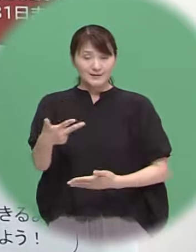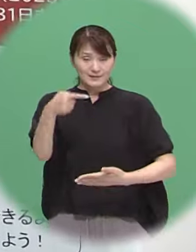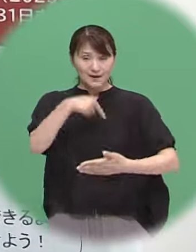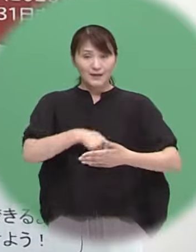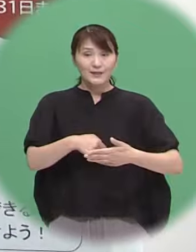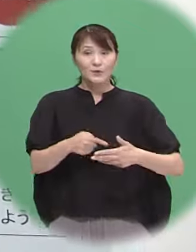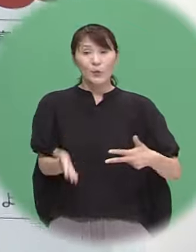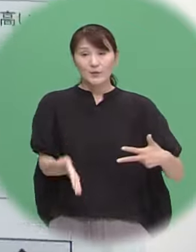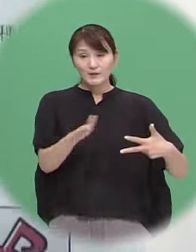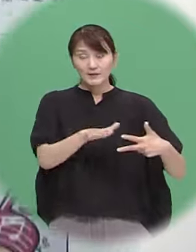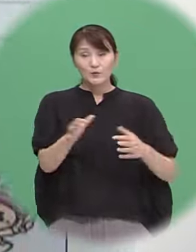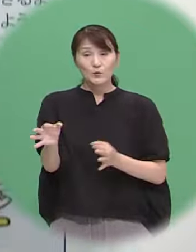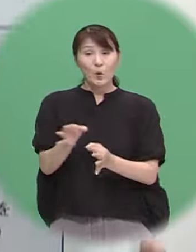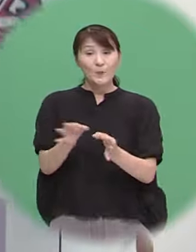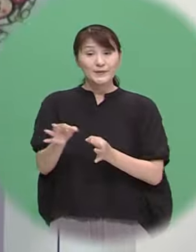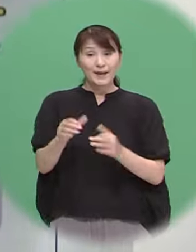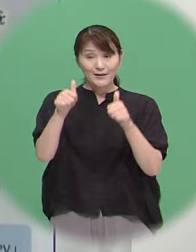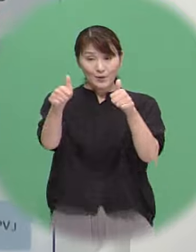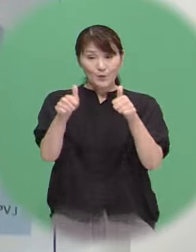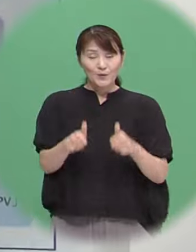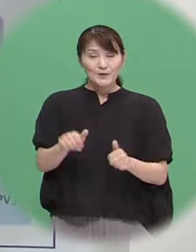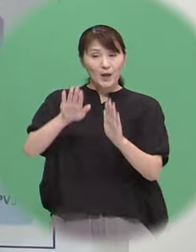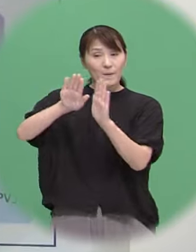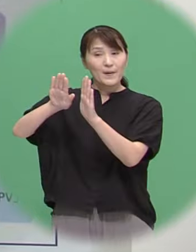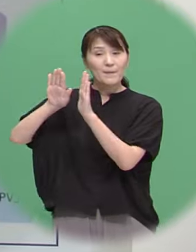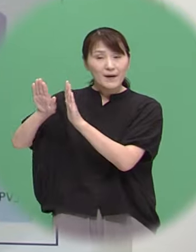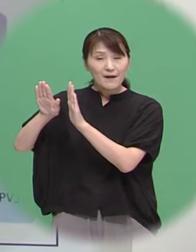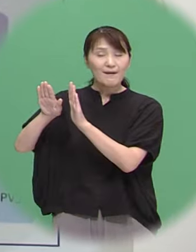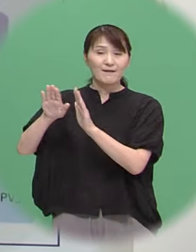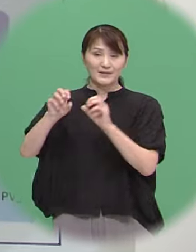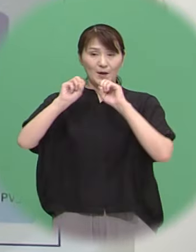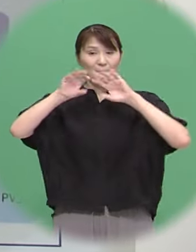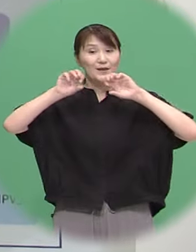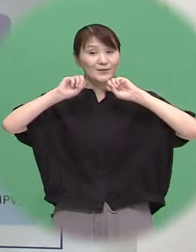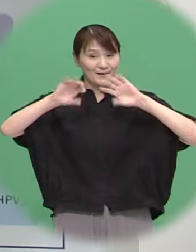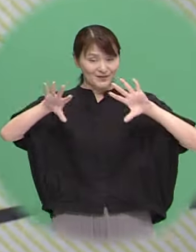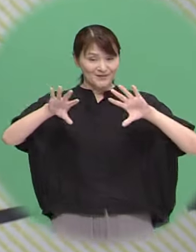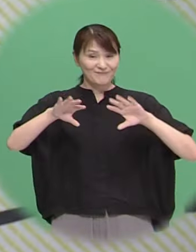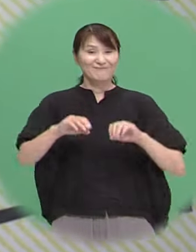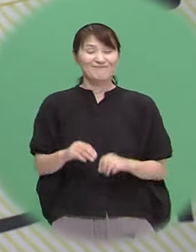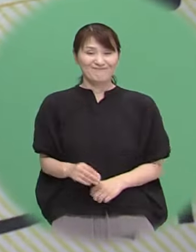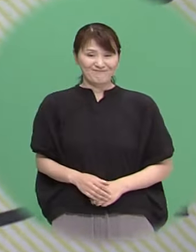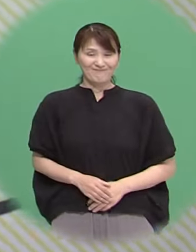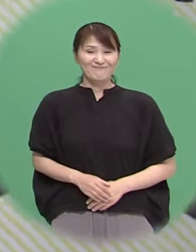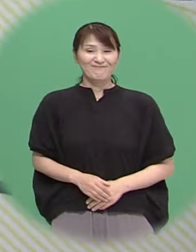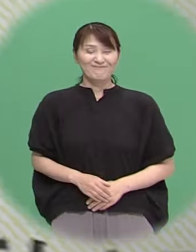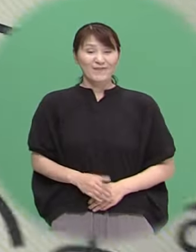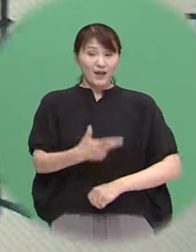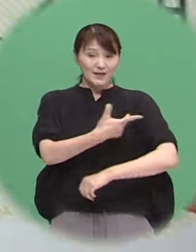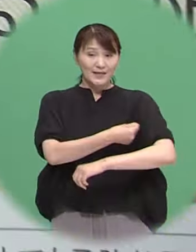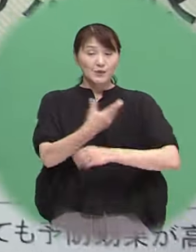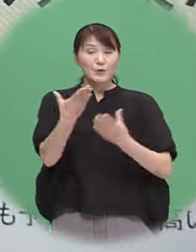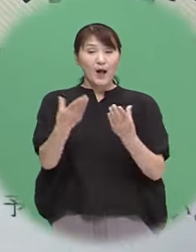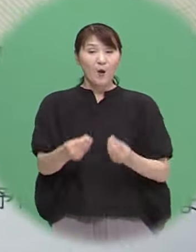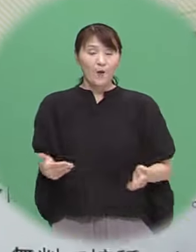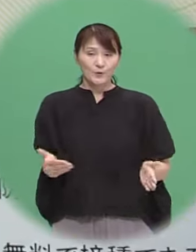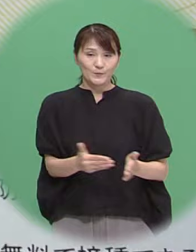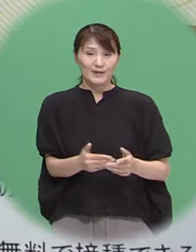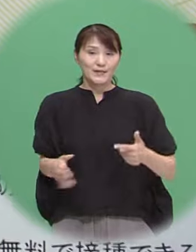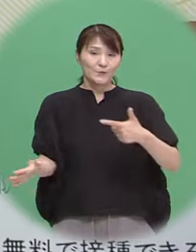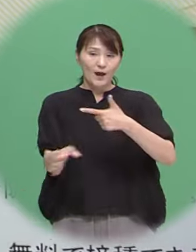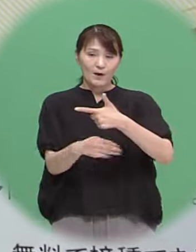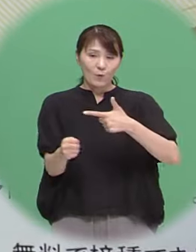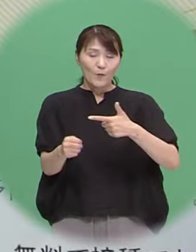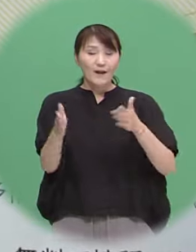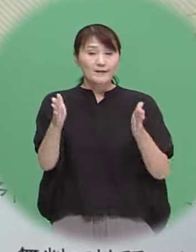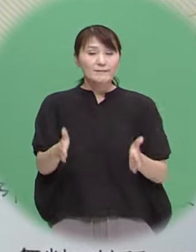施設やお店にこういったポスターやステッカーを掲示しています。接種完了までには約6ヶ月間かかります